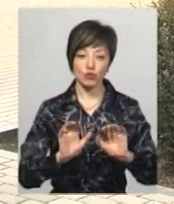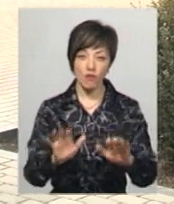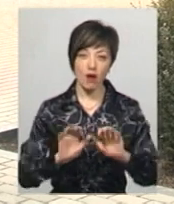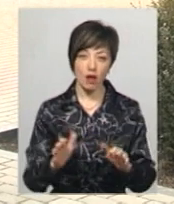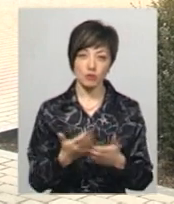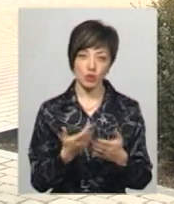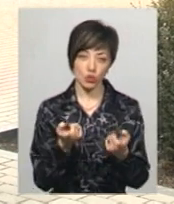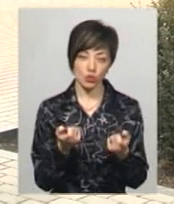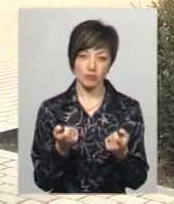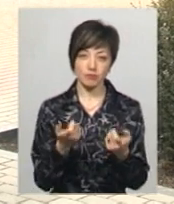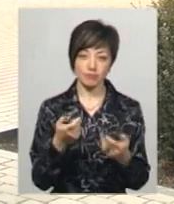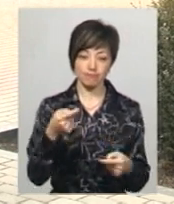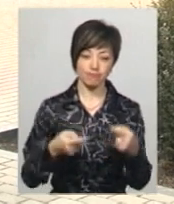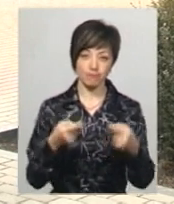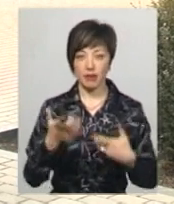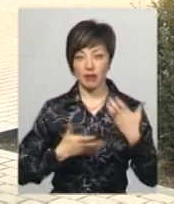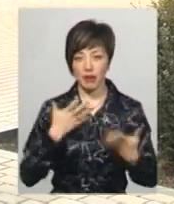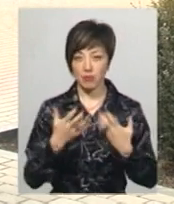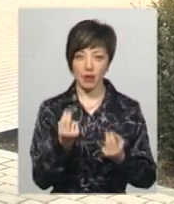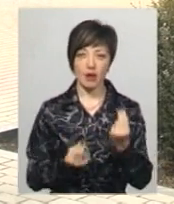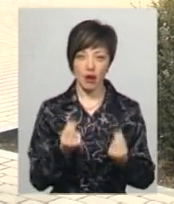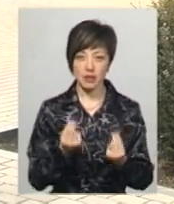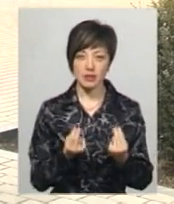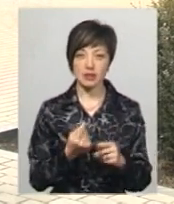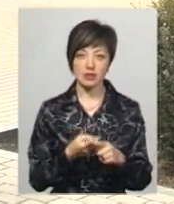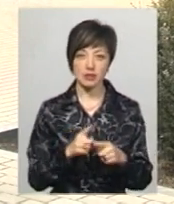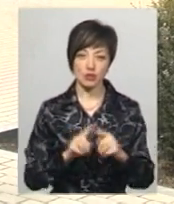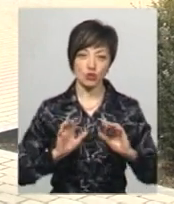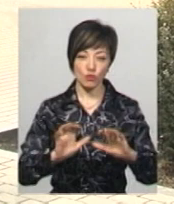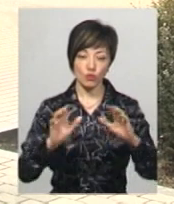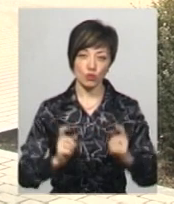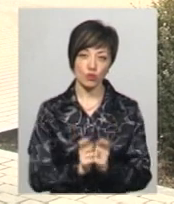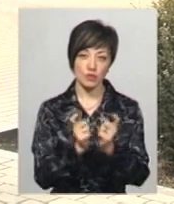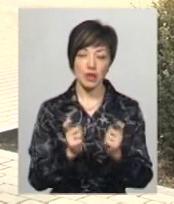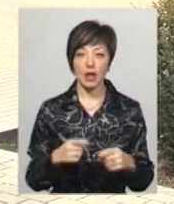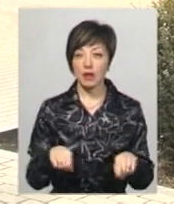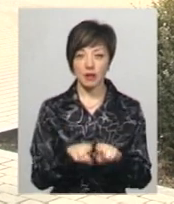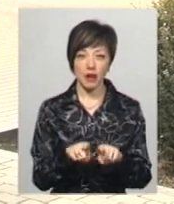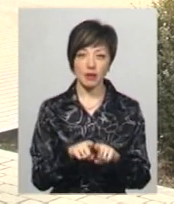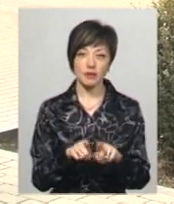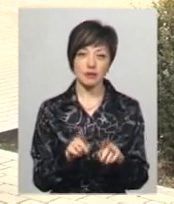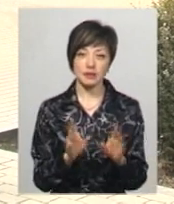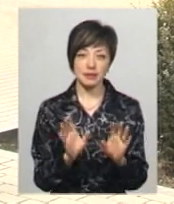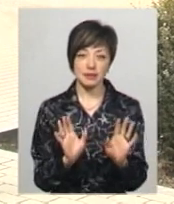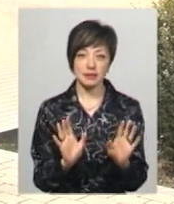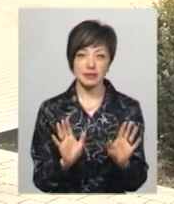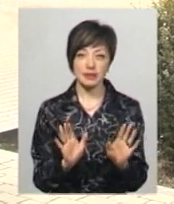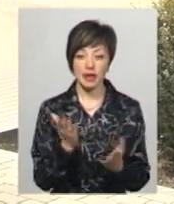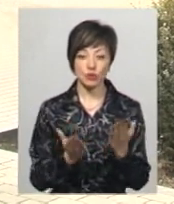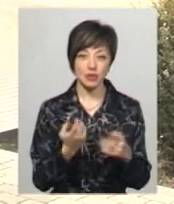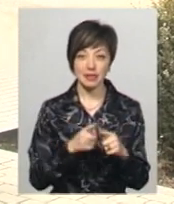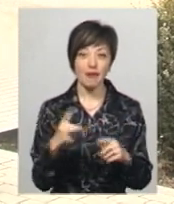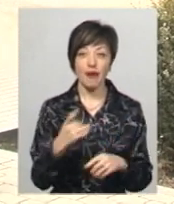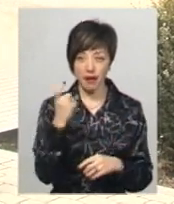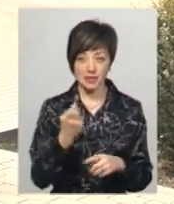поштовхалися, там, трошки ну, багато енергії, або там гралися, хтось зіштовхнувся і так ніби там ще поштовхалися. Тобто якщо це